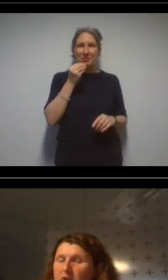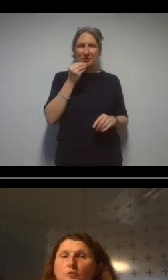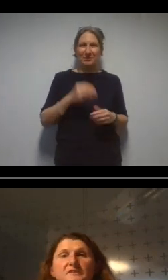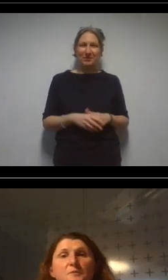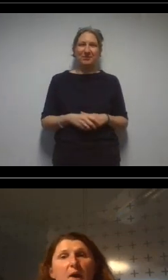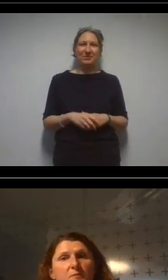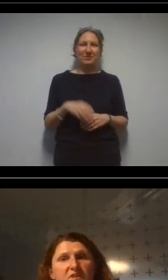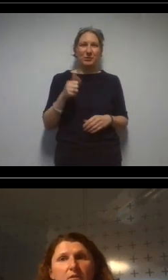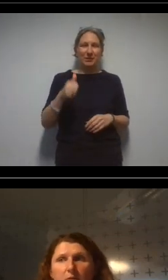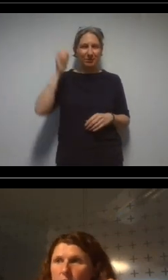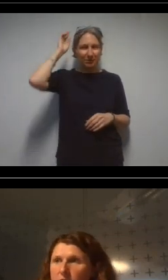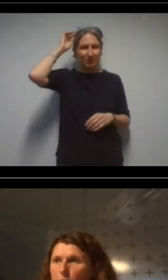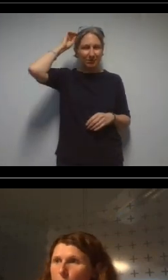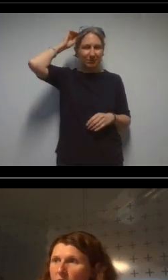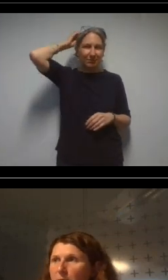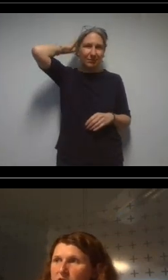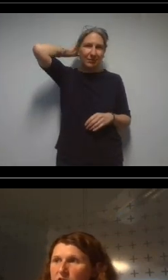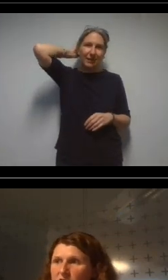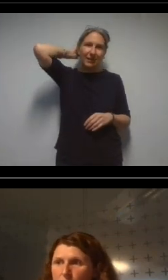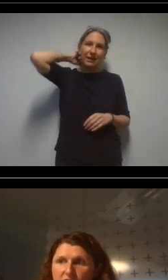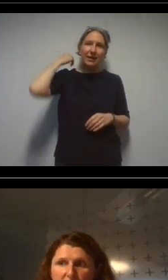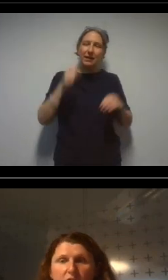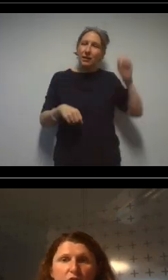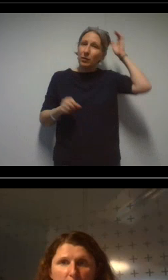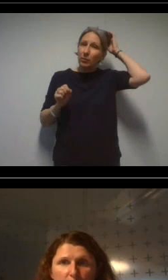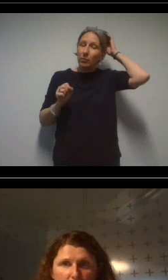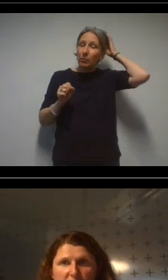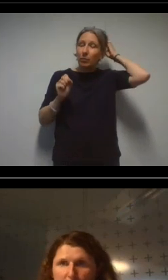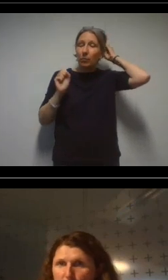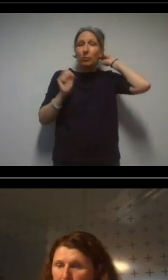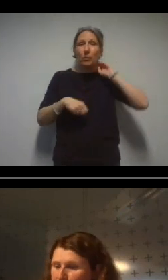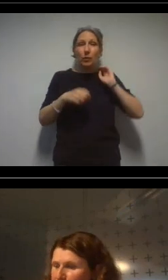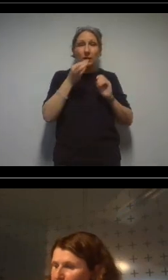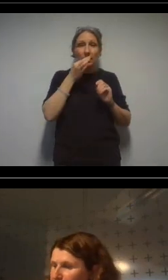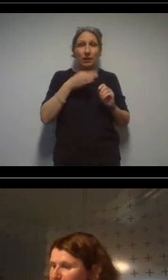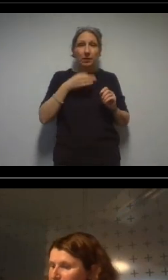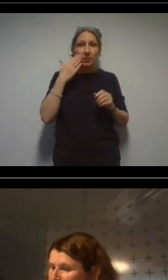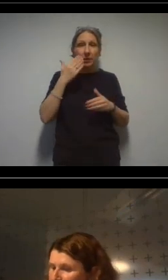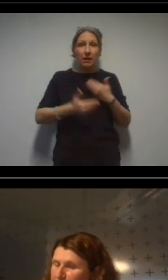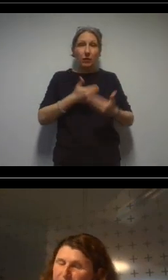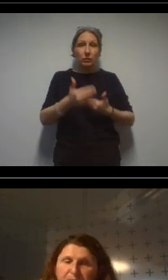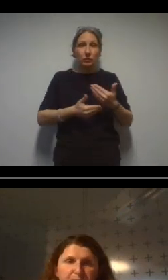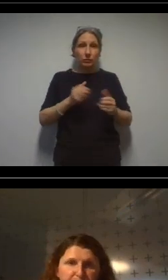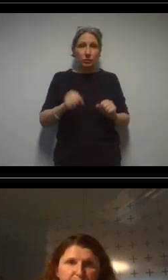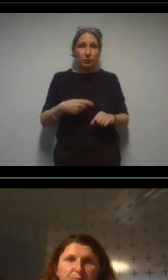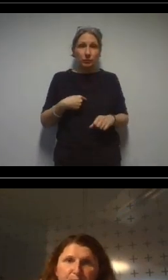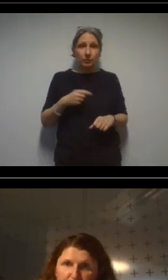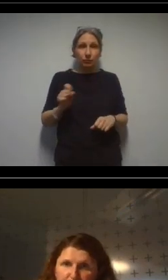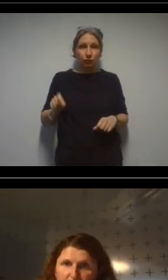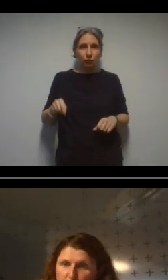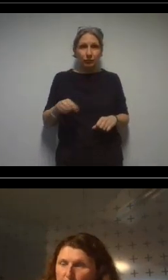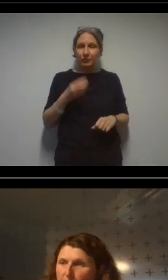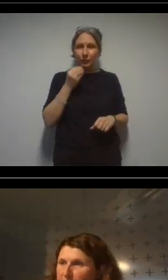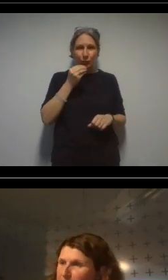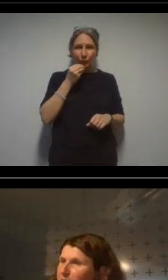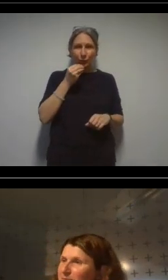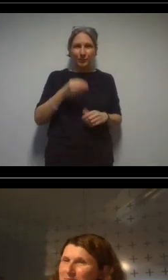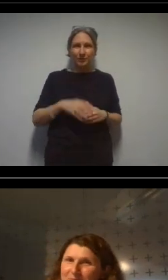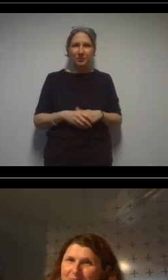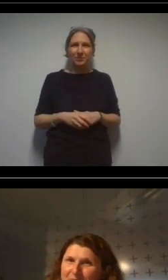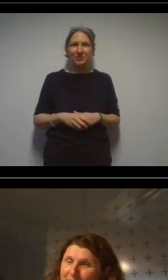Super. Merci. Bah, du coup, n'hésite pas à me dire au moment de la présentation si tu as besoin que j'avance ou pas. Bon. C'est bon. Merci. Merci pour ce